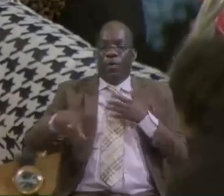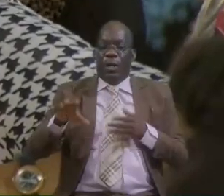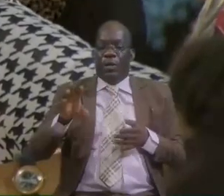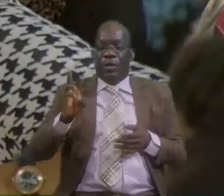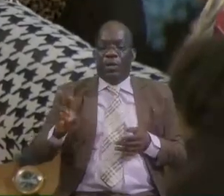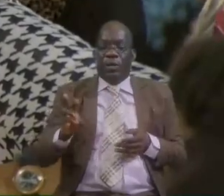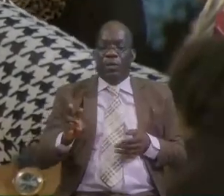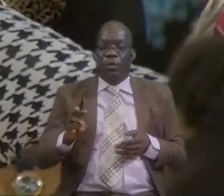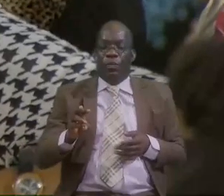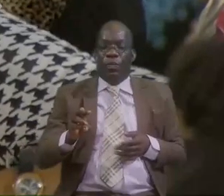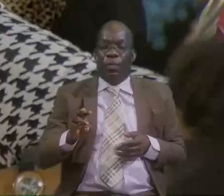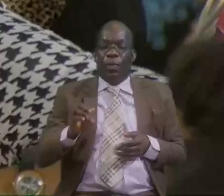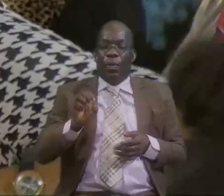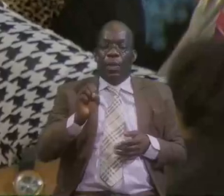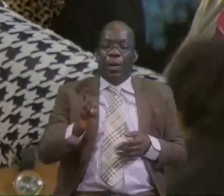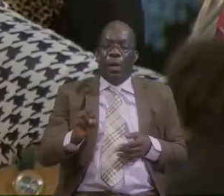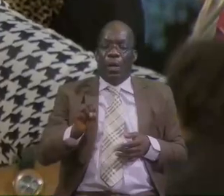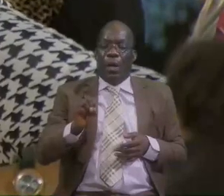Ésaïe,